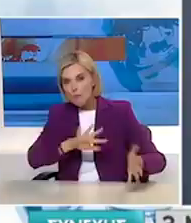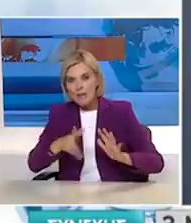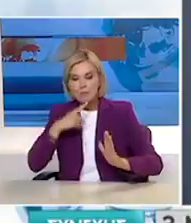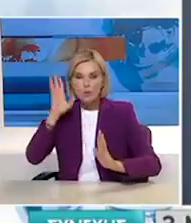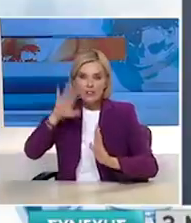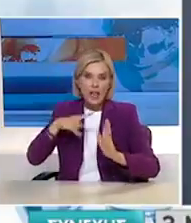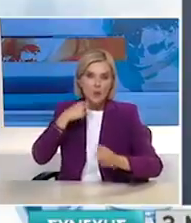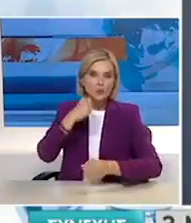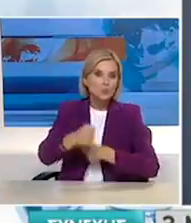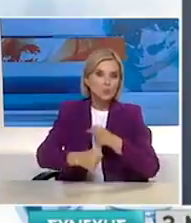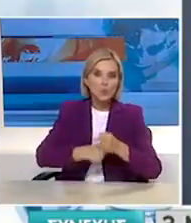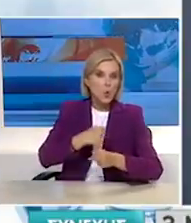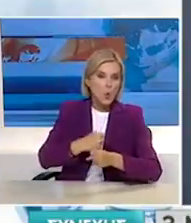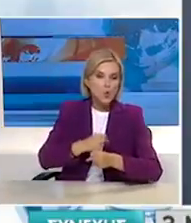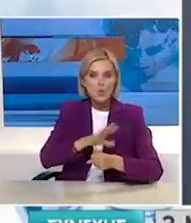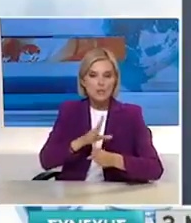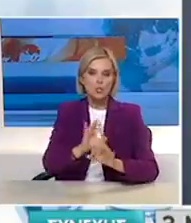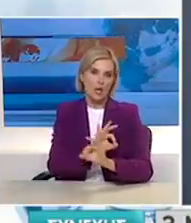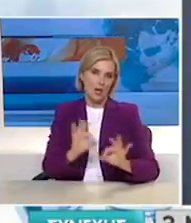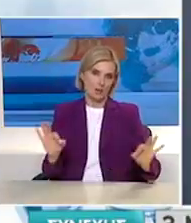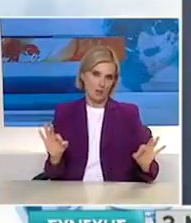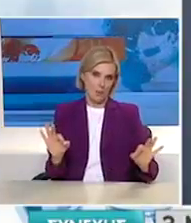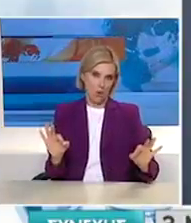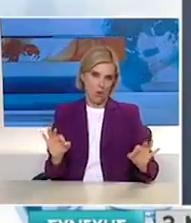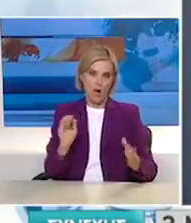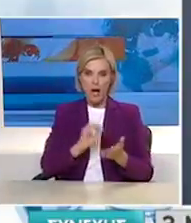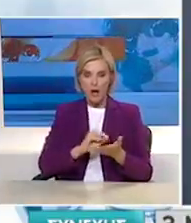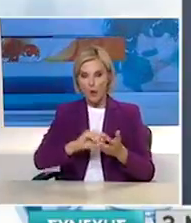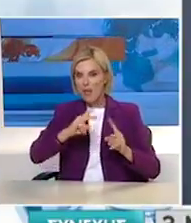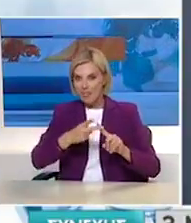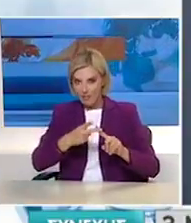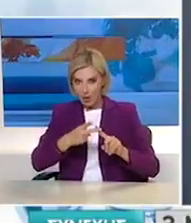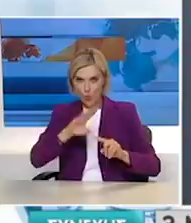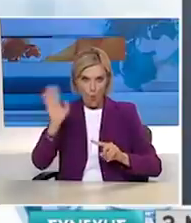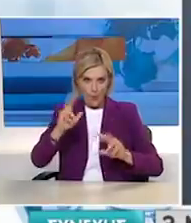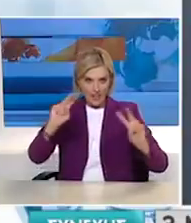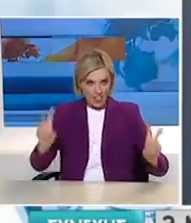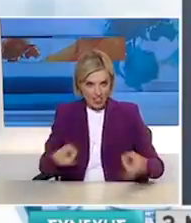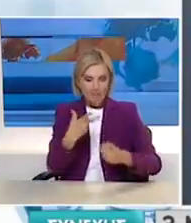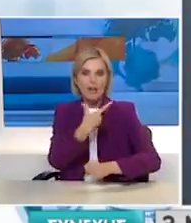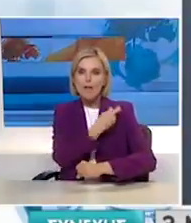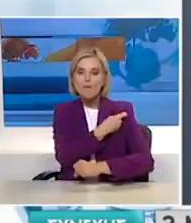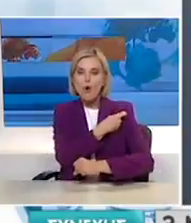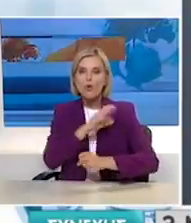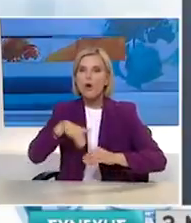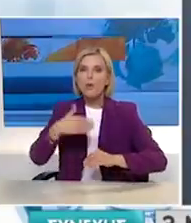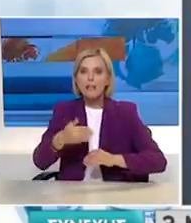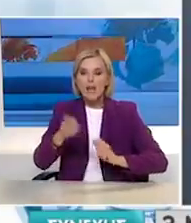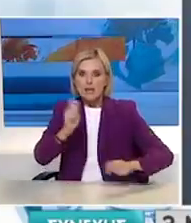είναι επιτυχές. Πρώτη παραδοχή, και δεύτερον, φτιαχτούν αυτές όλες οι ποσότητες εντός του κατάλληλου χρονικού διαστήματος. Καταλαβαίνετε